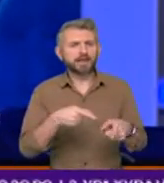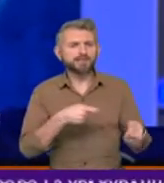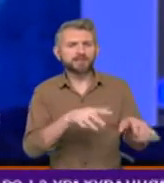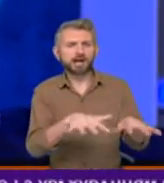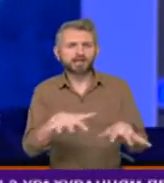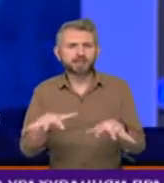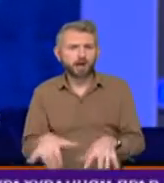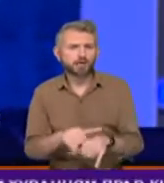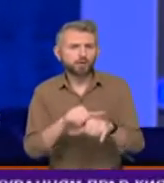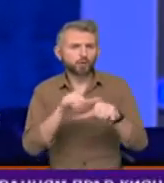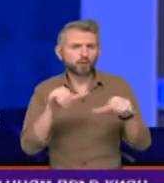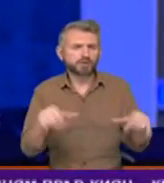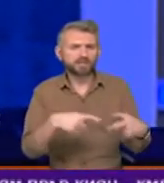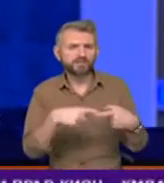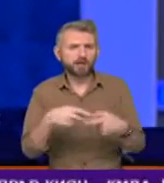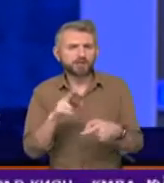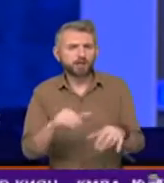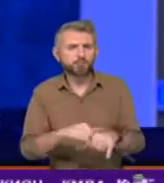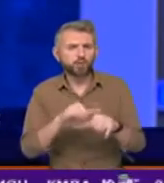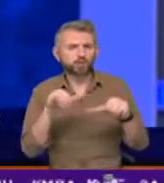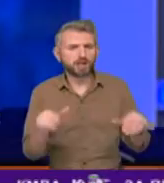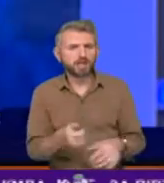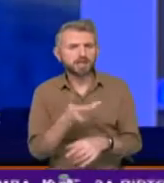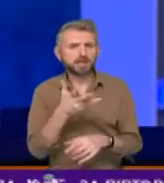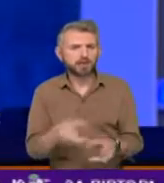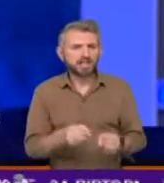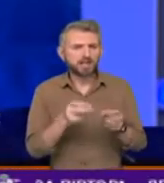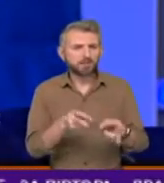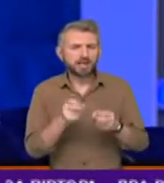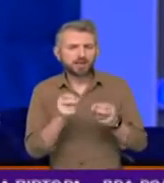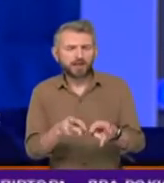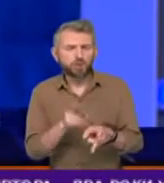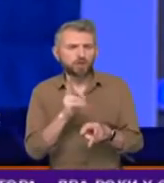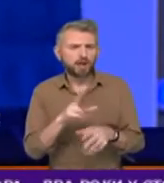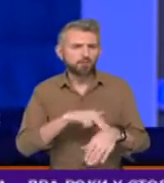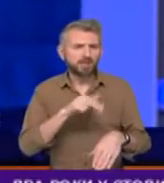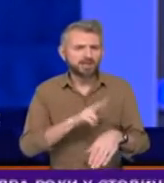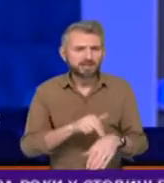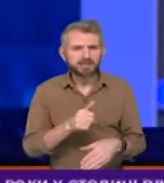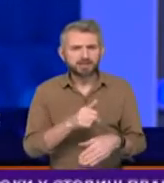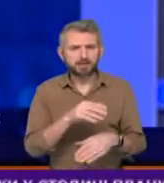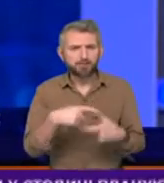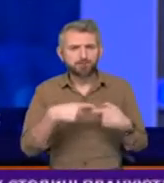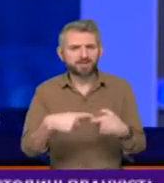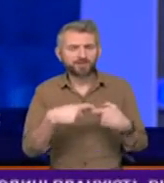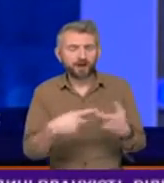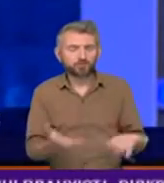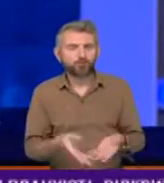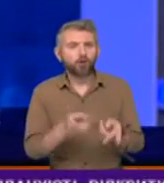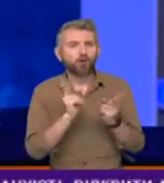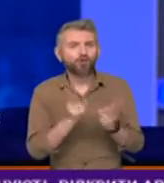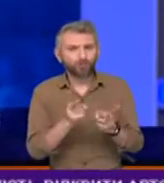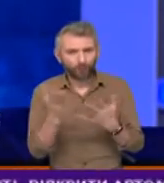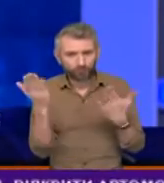децентралізації зросли оці зв'язки, як підростає кількість там криміналітету, як там міліція стає підв'язаною.